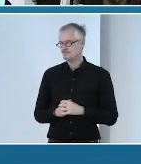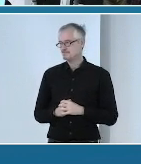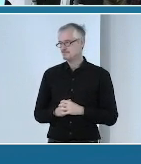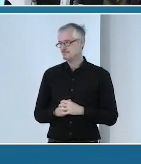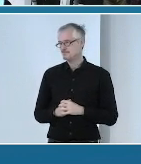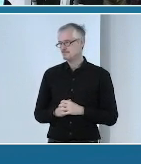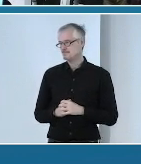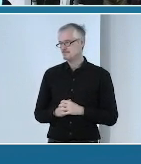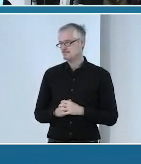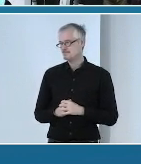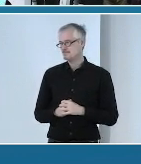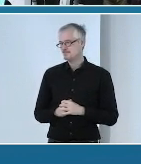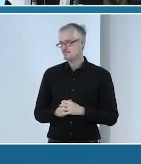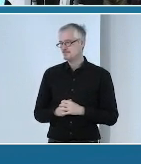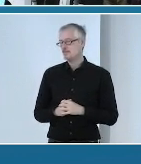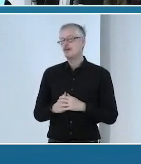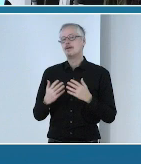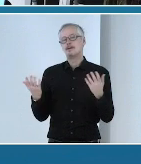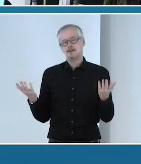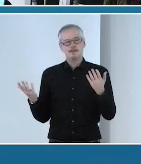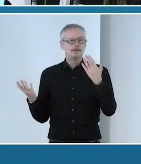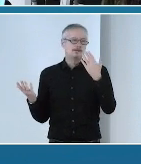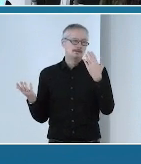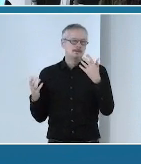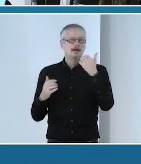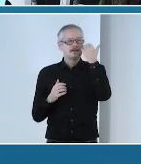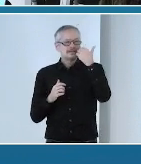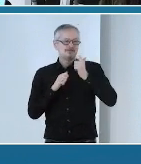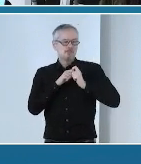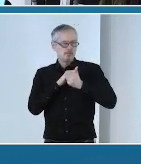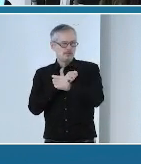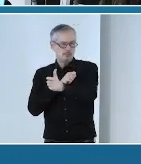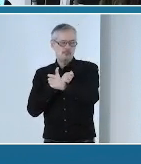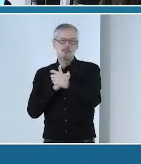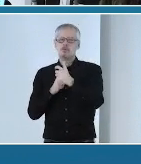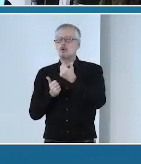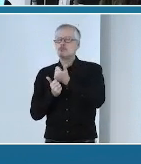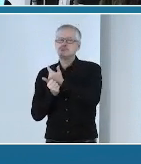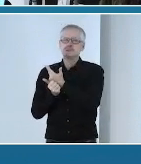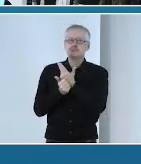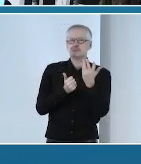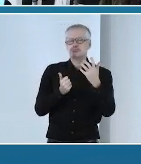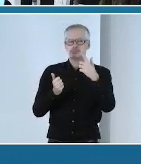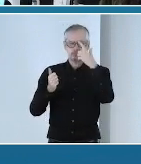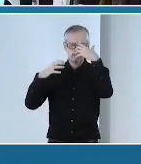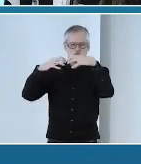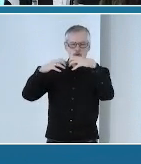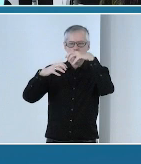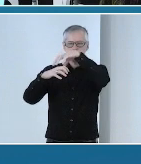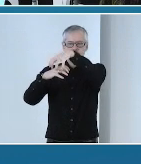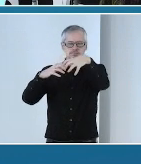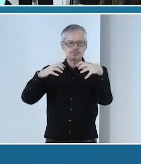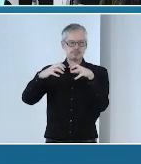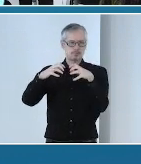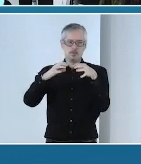on sait que les processus affectifs, ils impliquent l'insula, le cortex singulaire, c'est-à-dire des mêmes zones